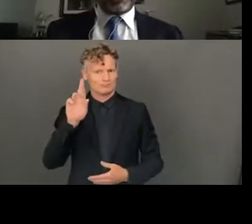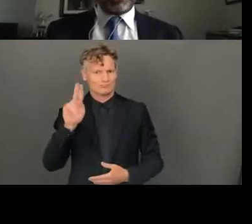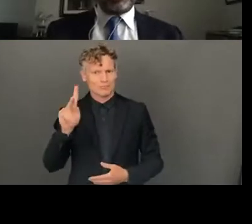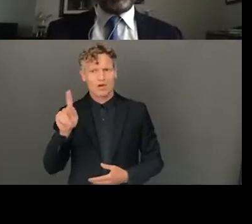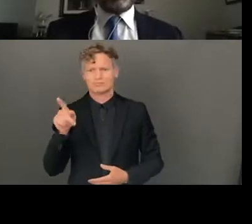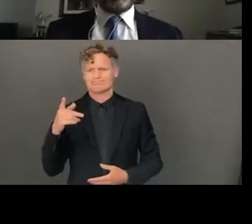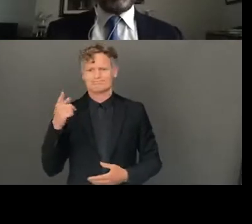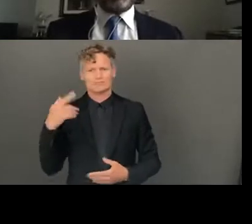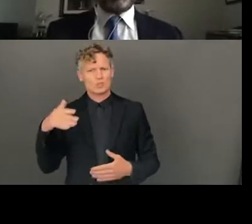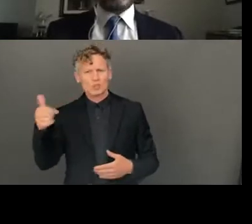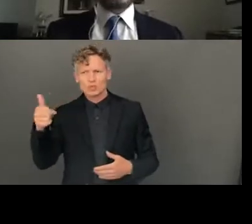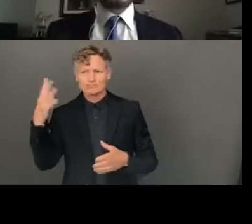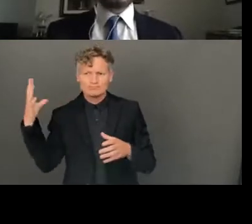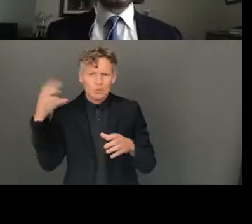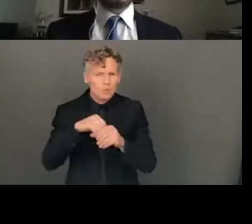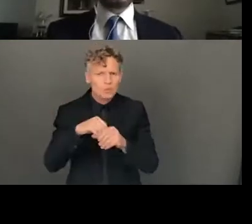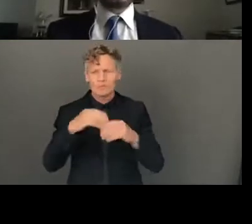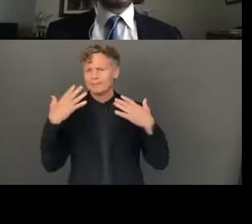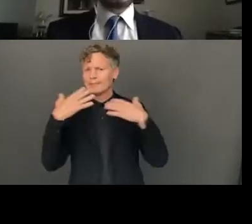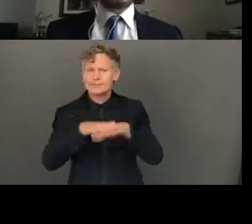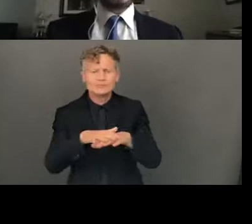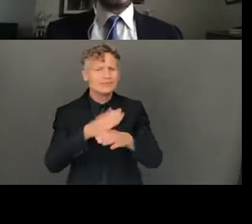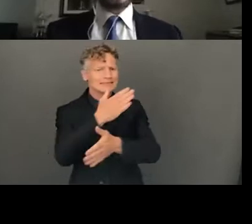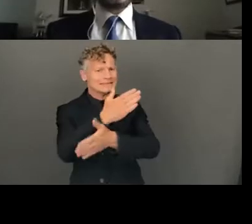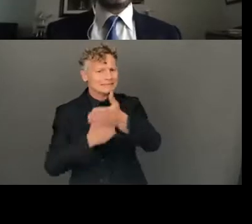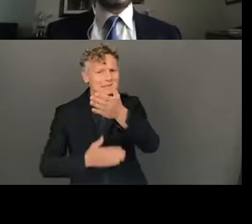dans l'inclusion des handicaps